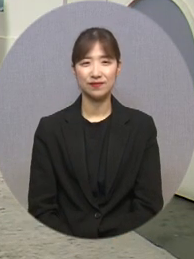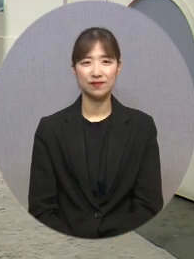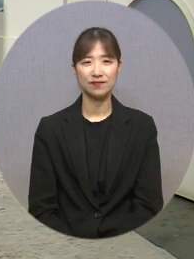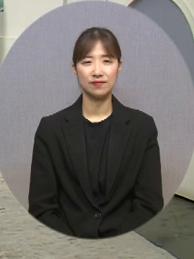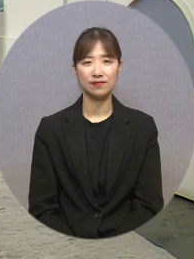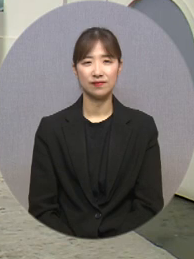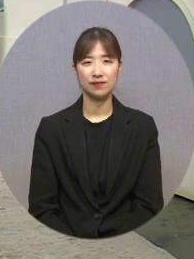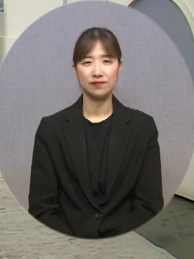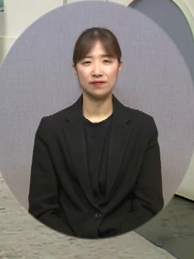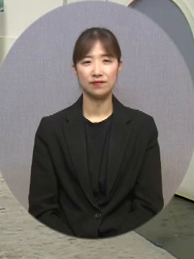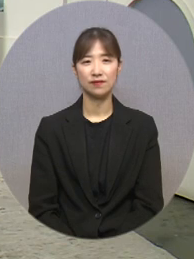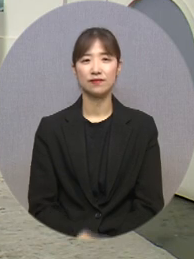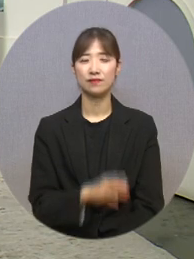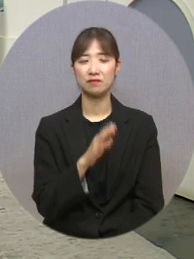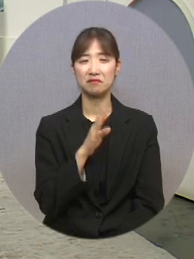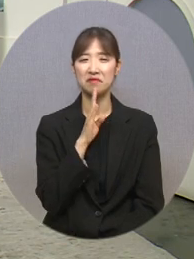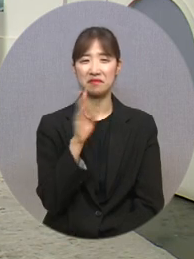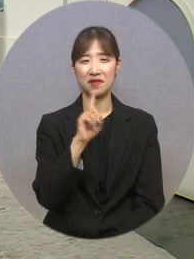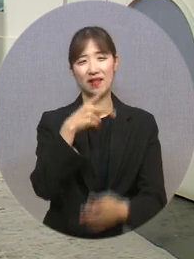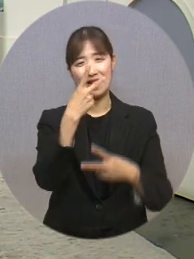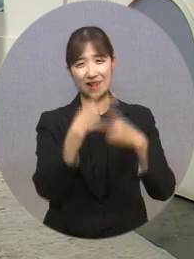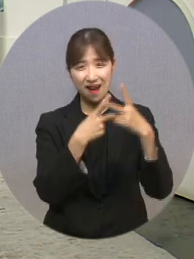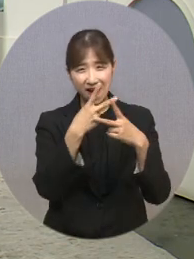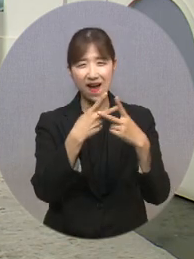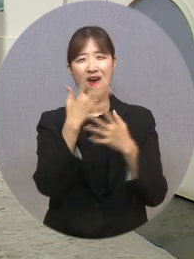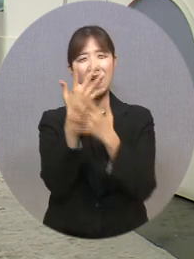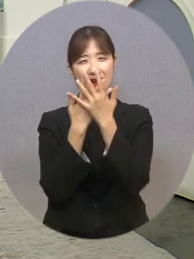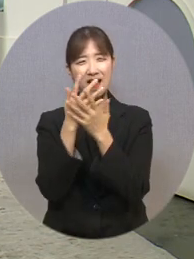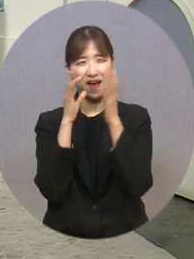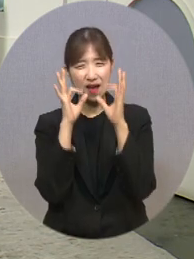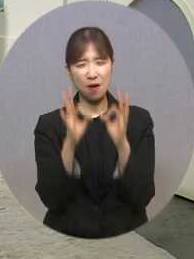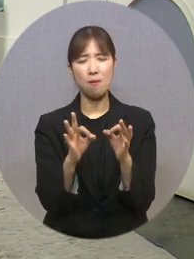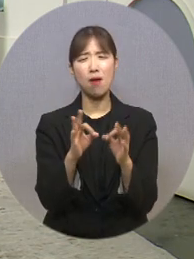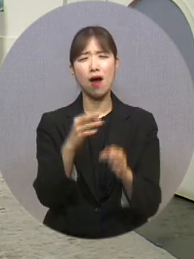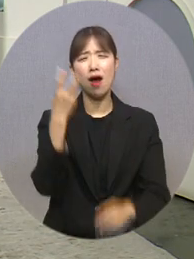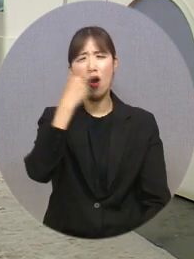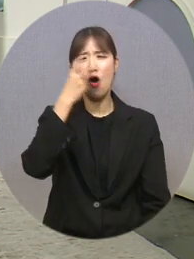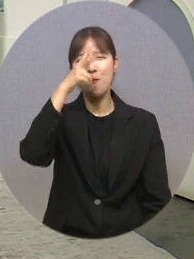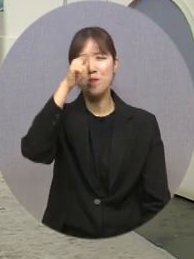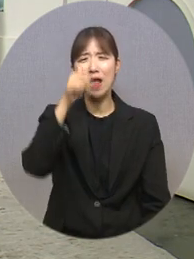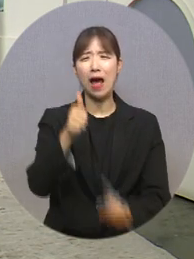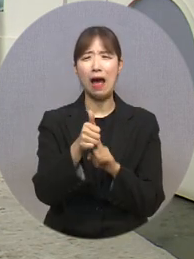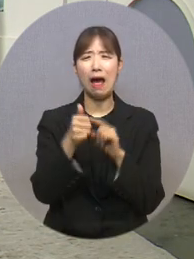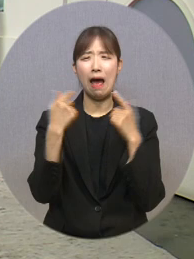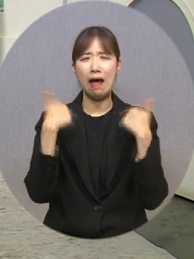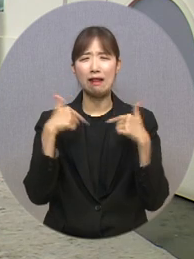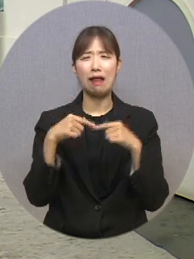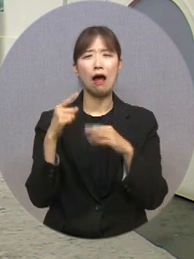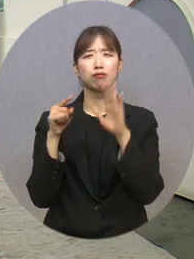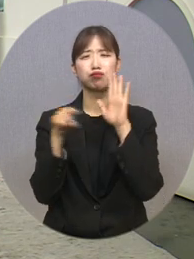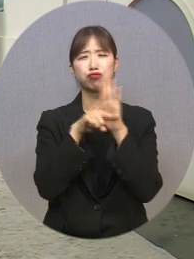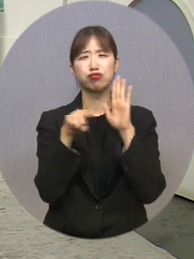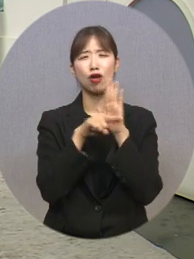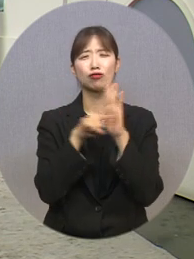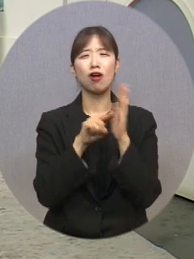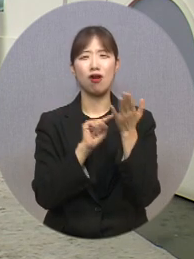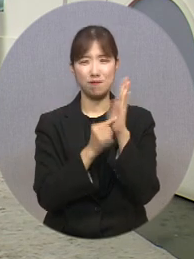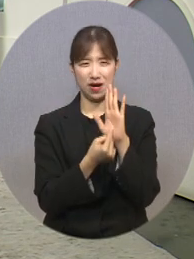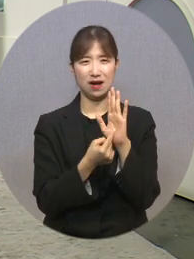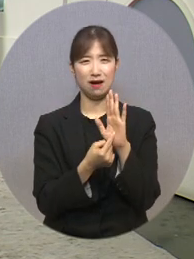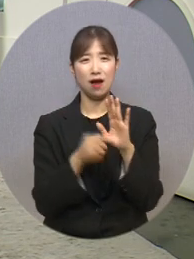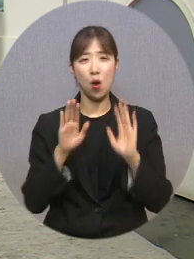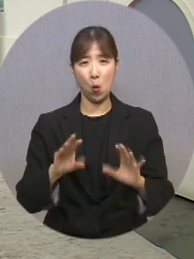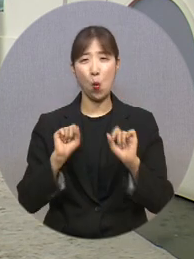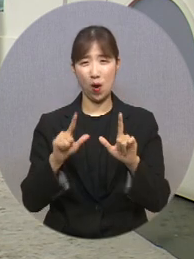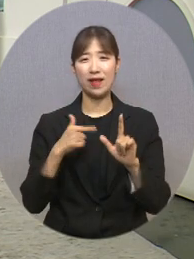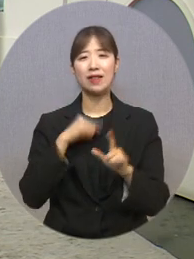예. 이제 그렇습니다. 그 드라마나 영화에서는 항상 검사를 부정적으로 묘사됐길래 상당히 불만이 있었고요. 예. 제가 이제 올해가 33년